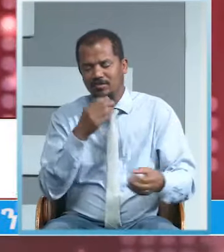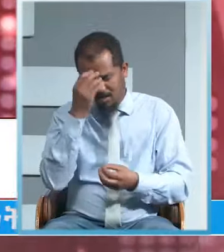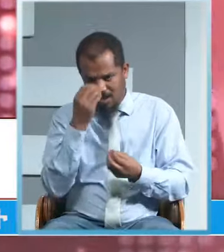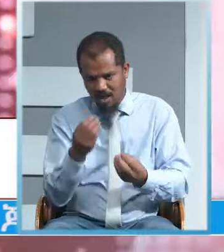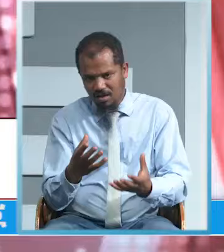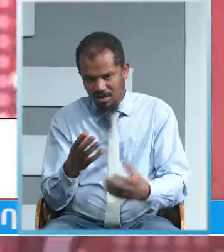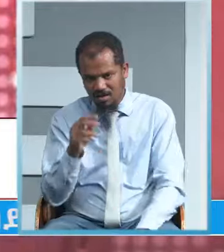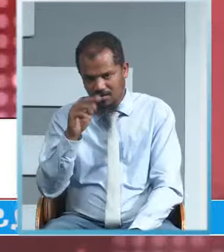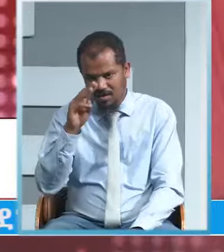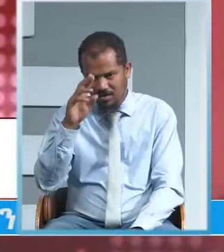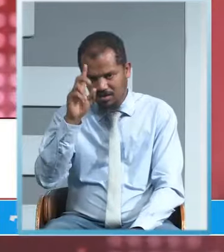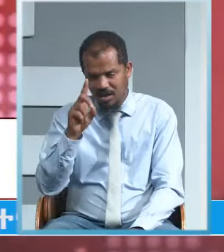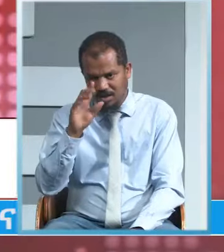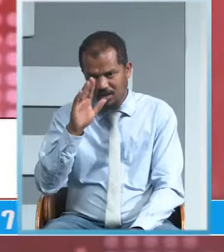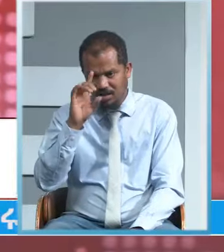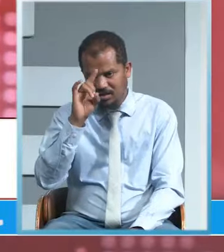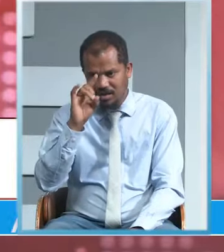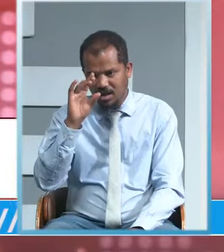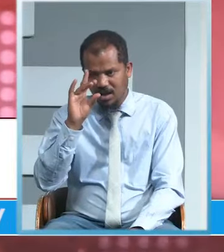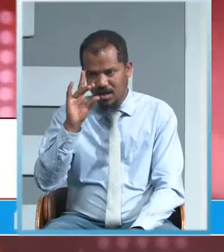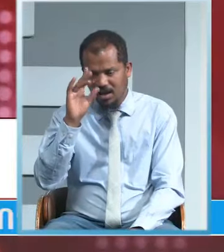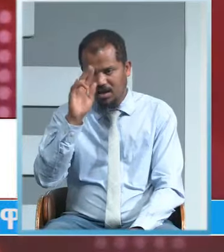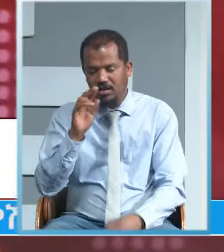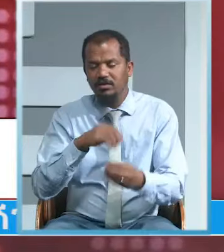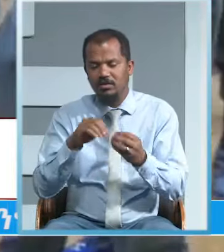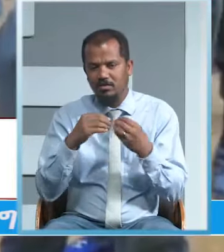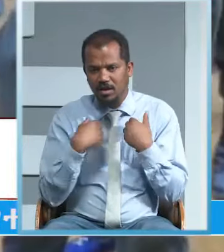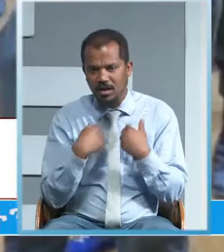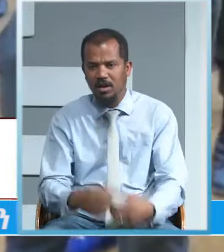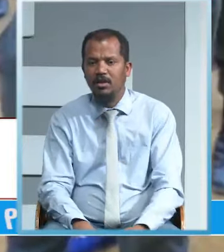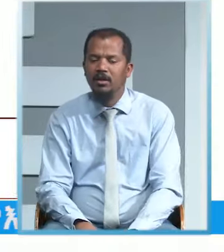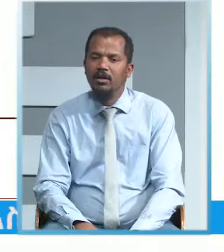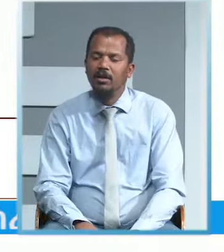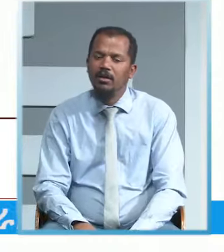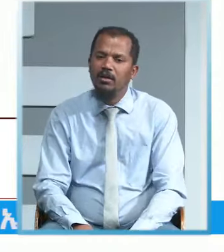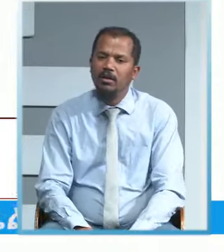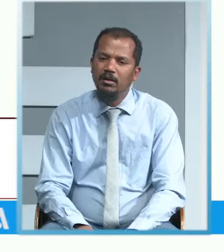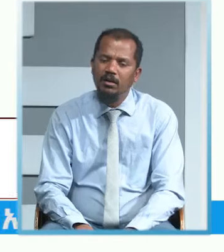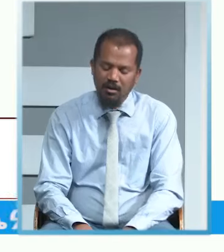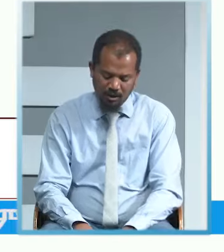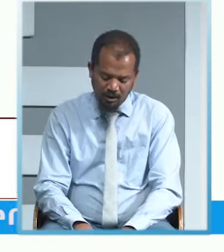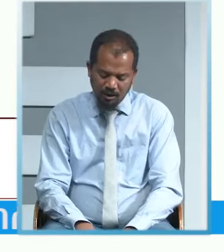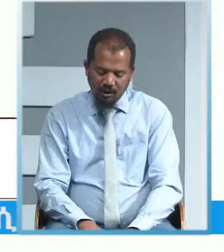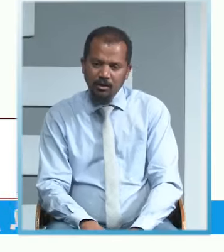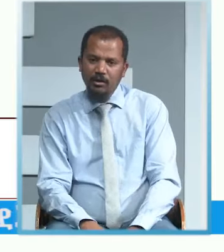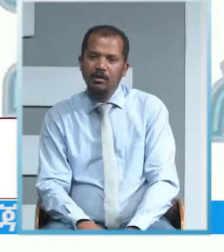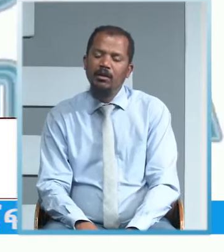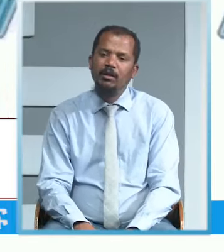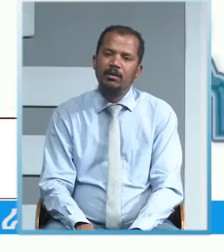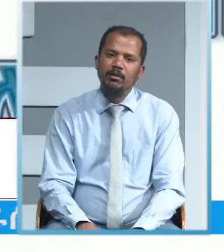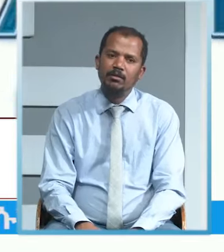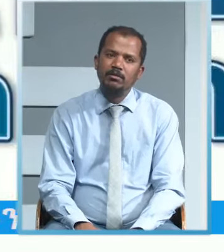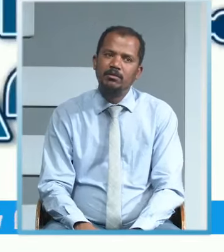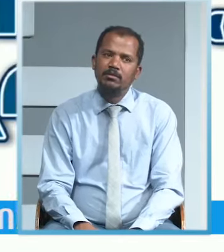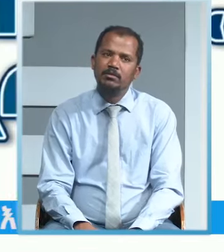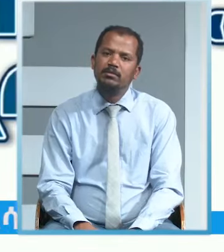አስታውቋል። መሳይ ገዛኝ ተጨማሪ አላት። በአዲስ አበባ